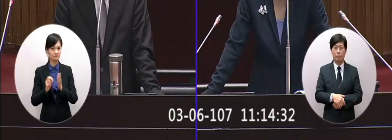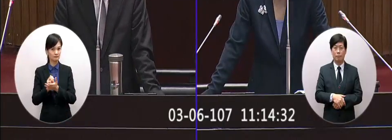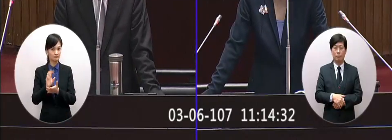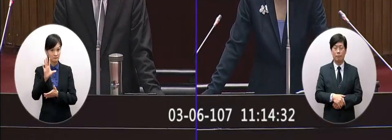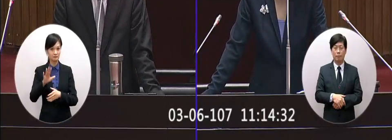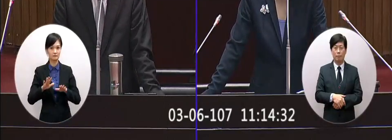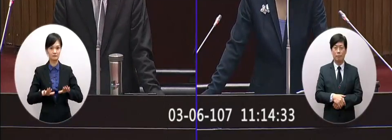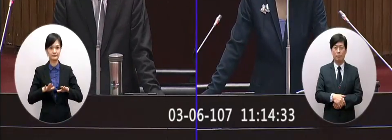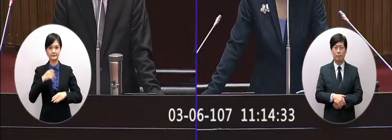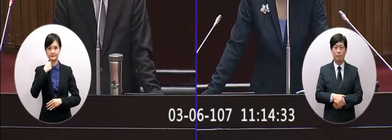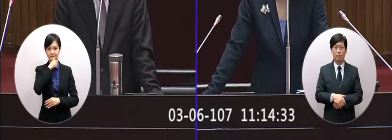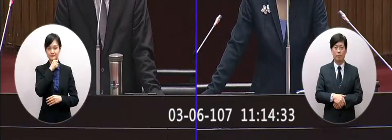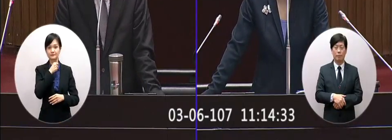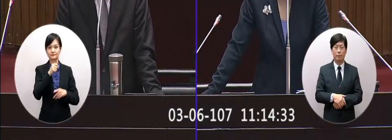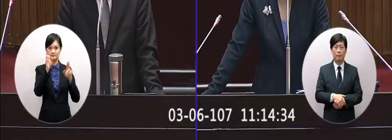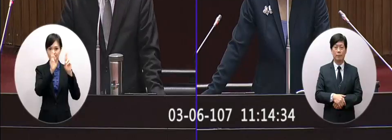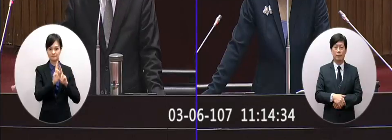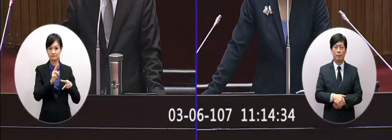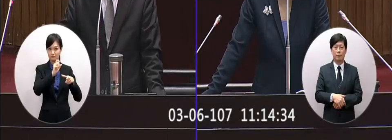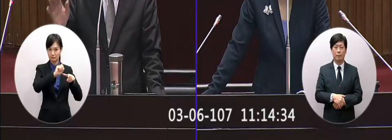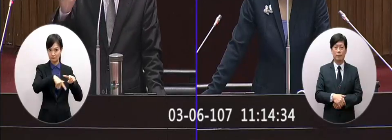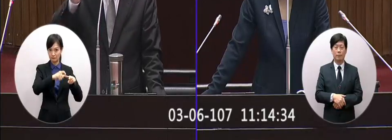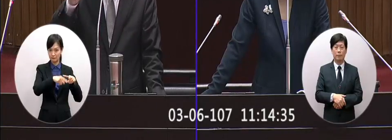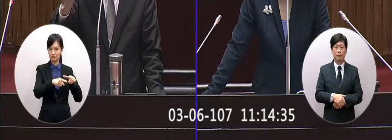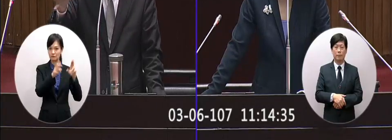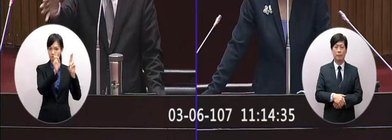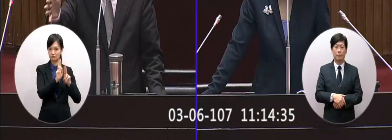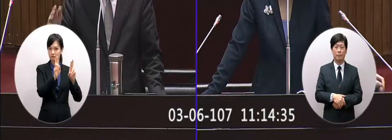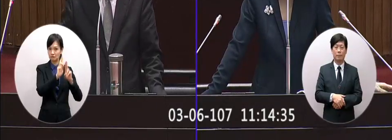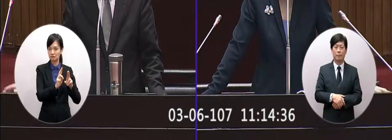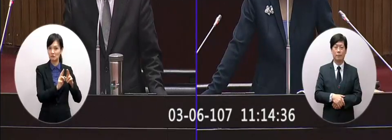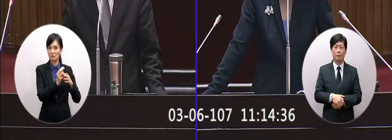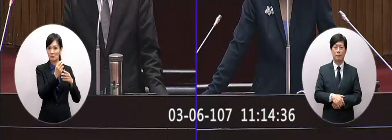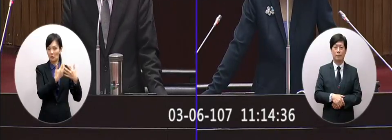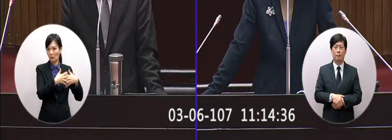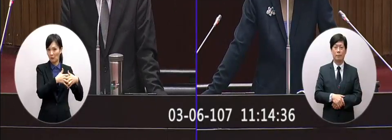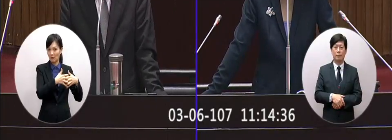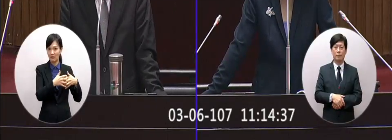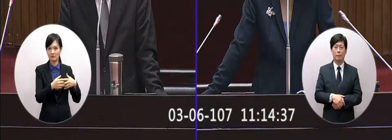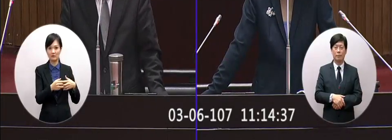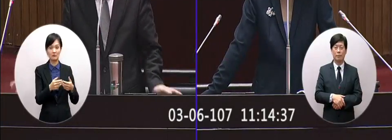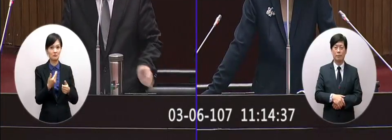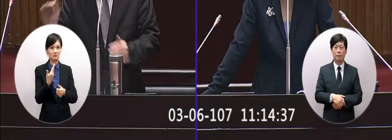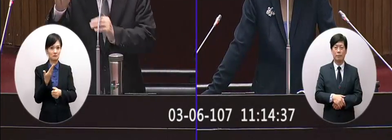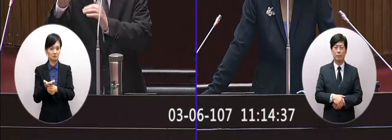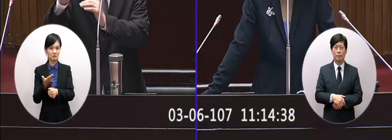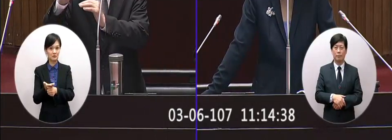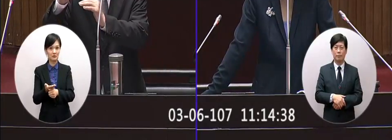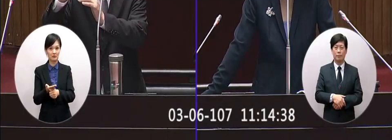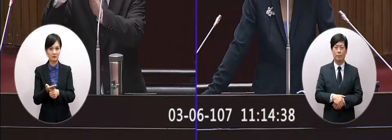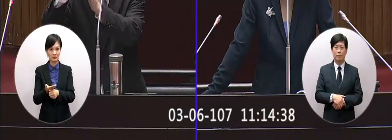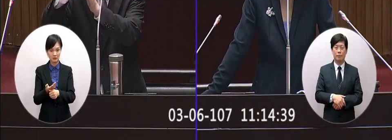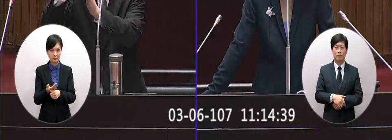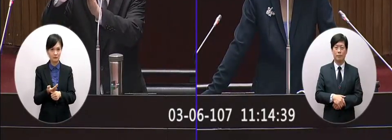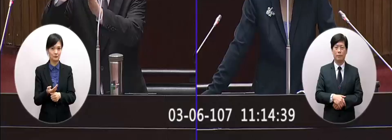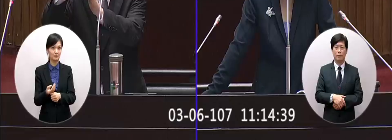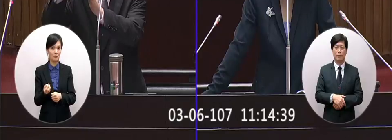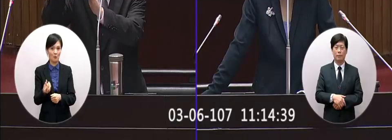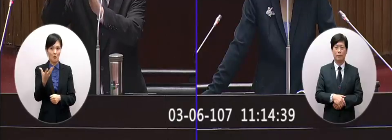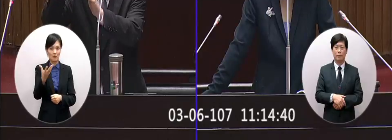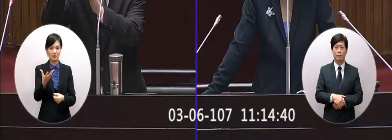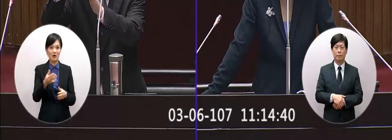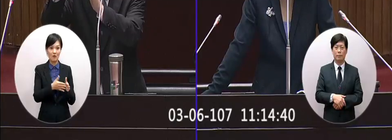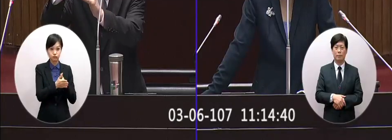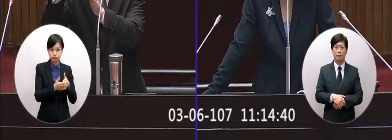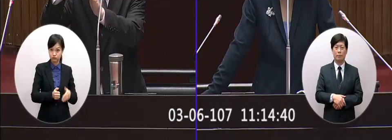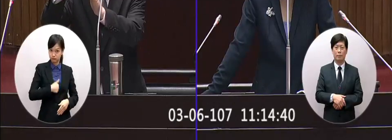前台湾电力公司的发电量供给还是大于需求啦，那只是说我们希望能